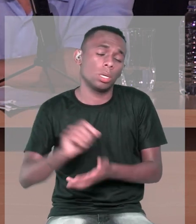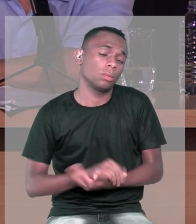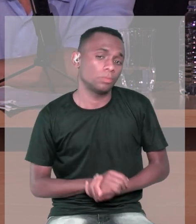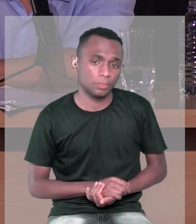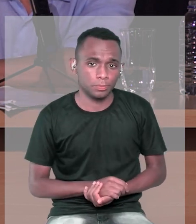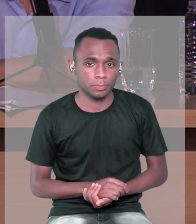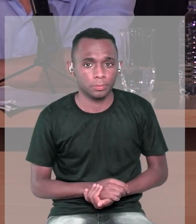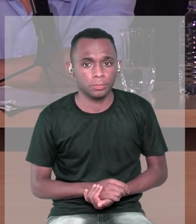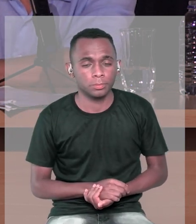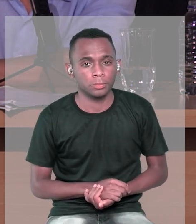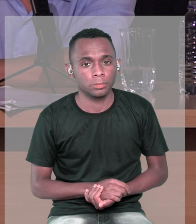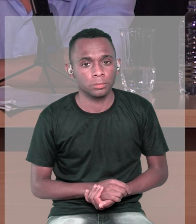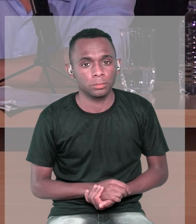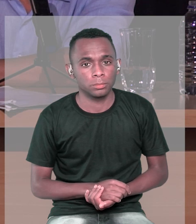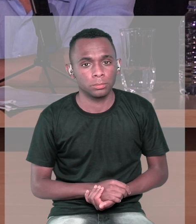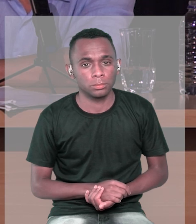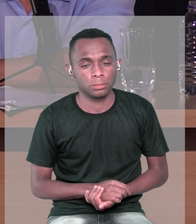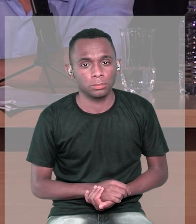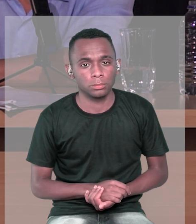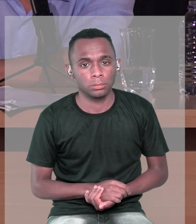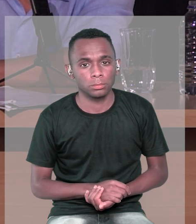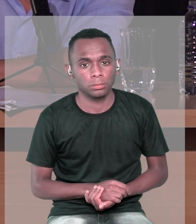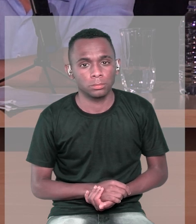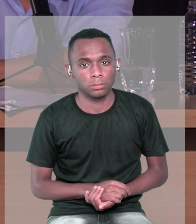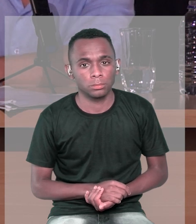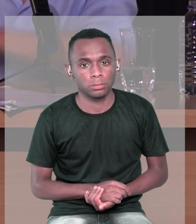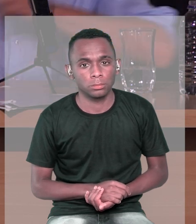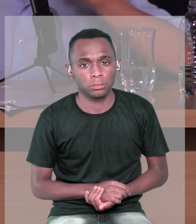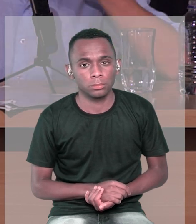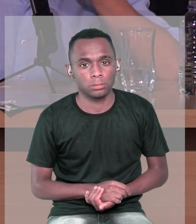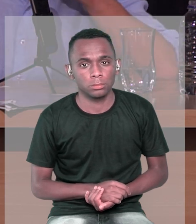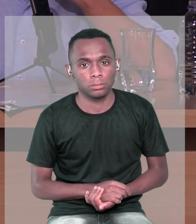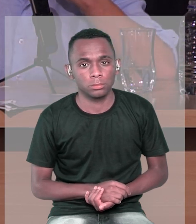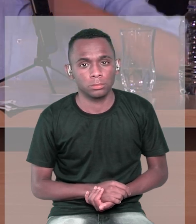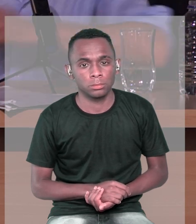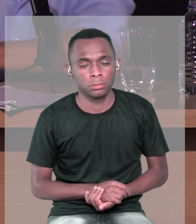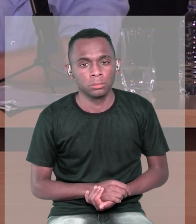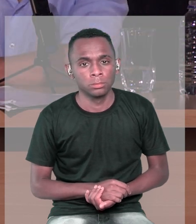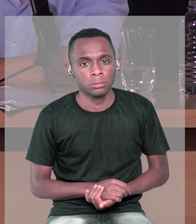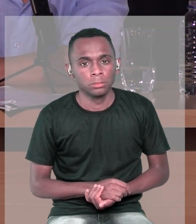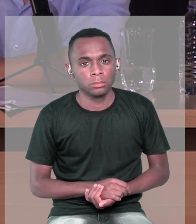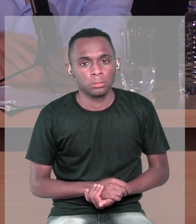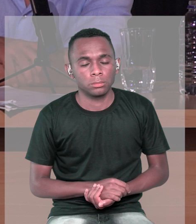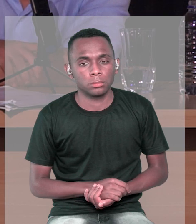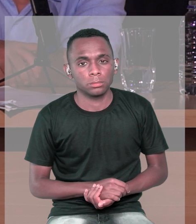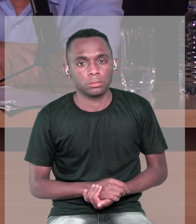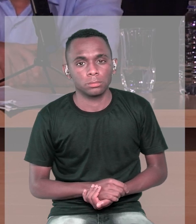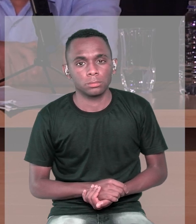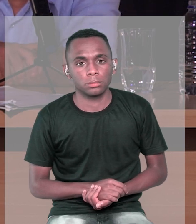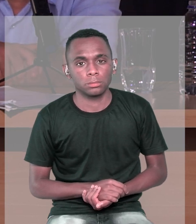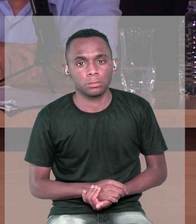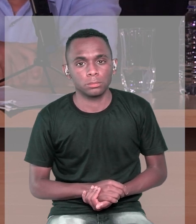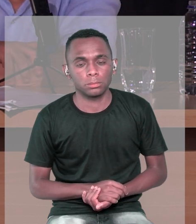l'appropriation de son existence par des exercices qu'on appelle des exercices spirituels,